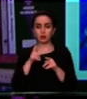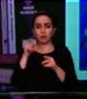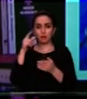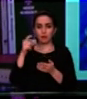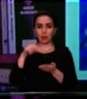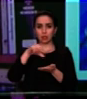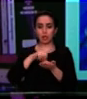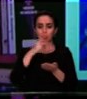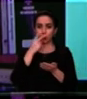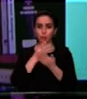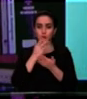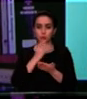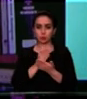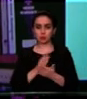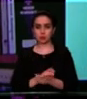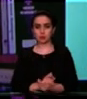turibsiz.